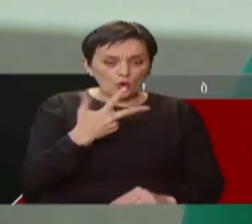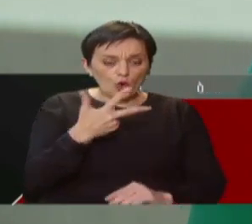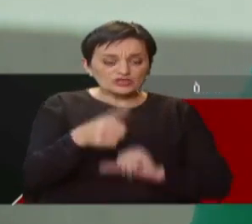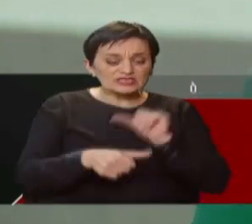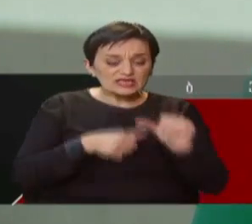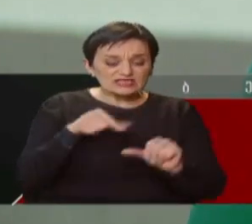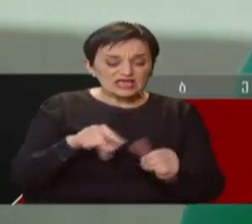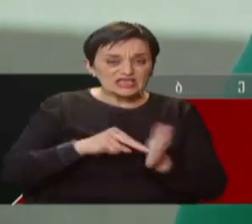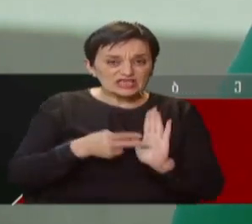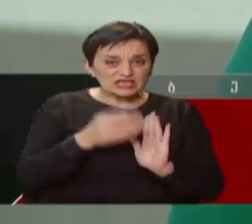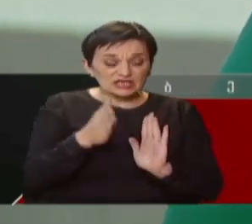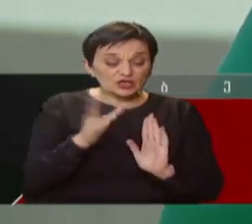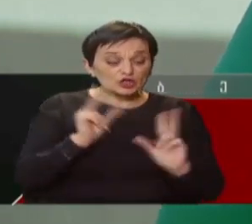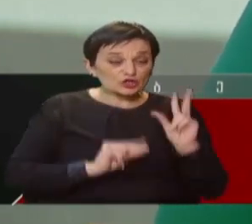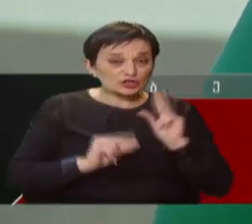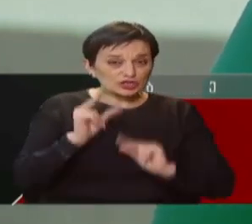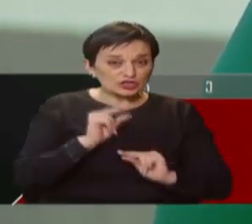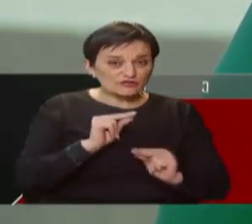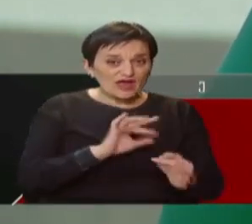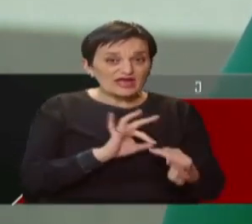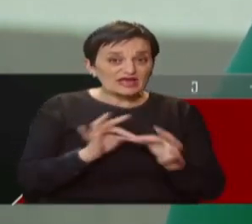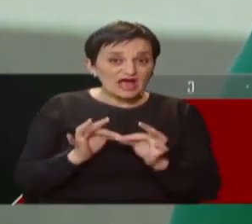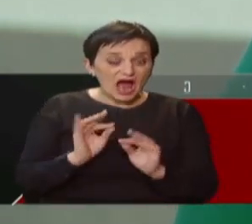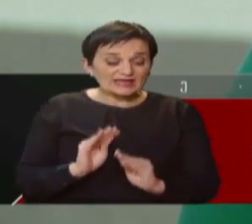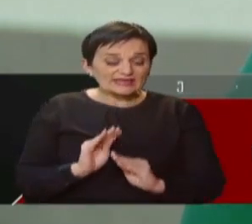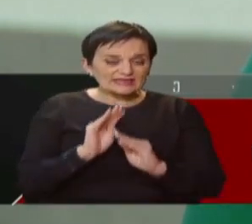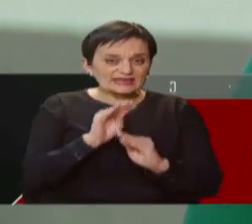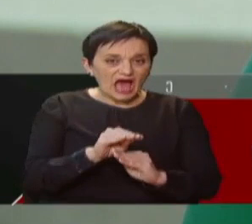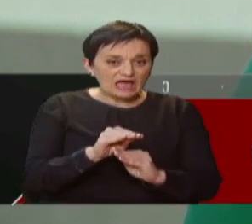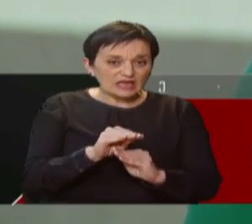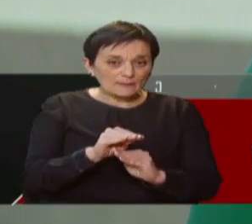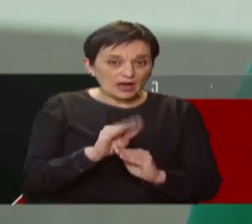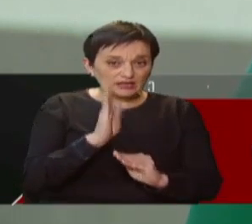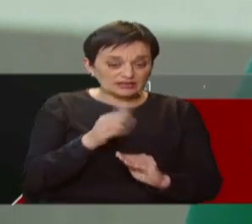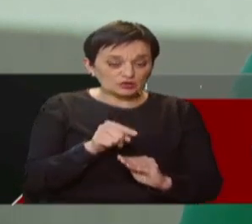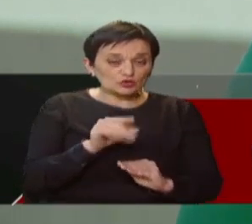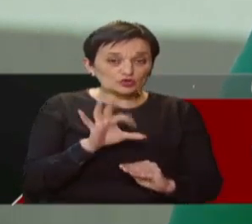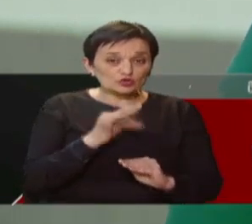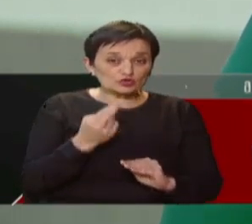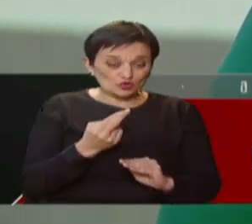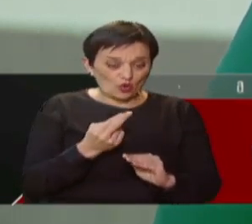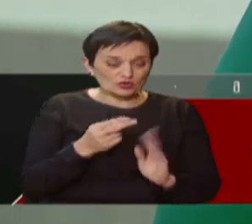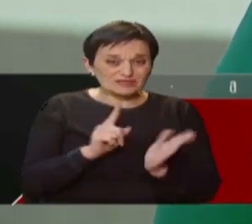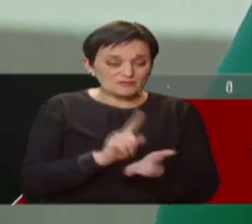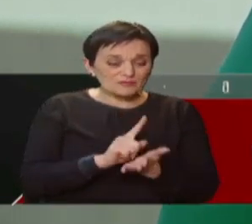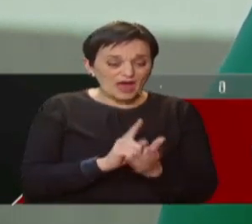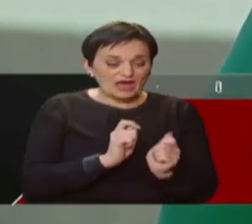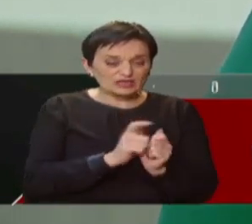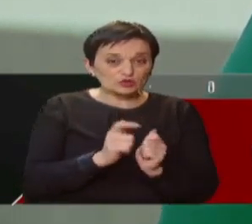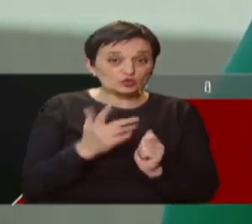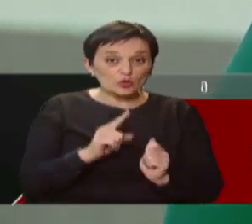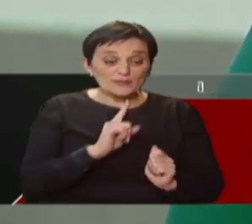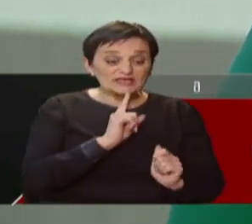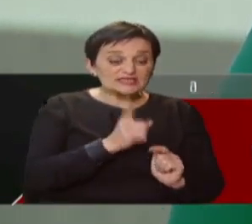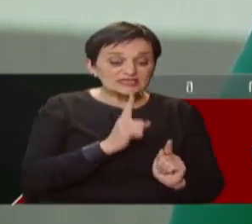rats itualistineps garkveuli danamatis gachenas im socialul გასაცემლებზე, რომელიც მოქმედებს